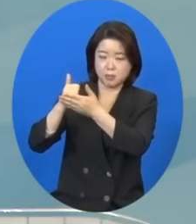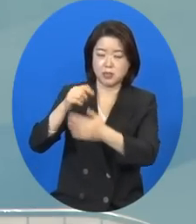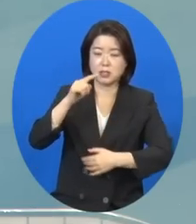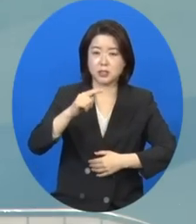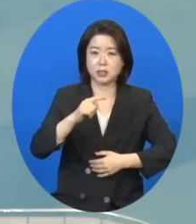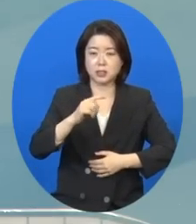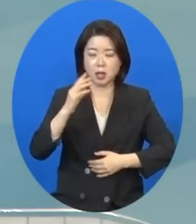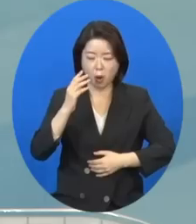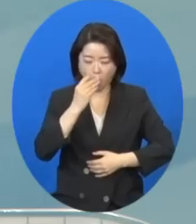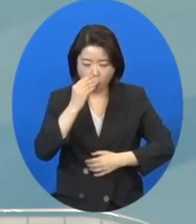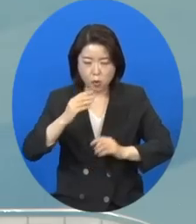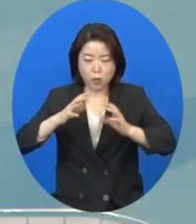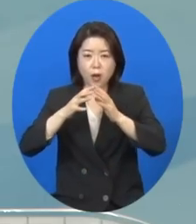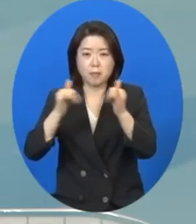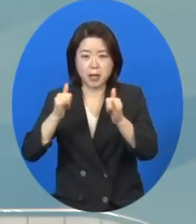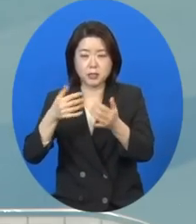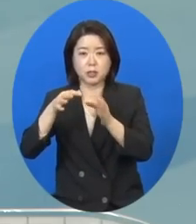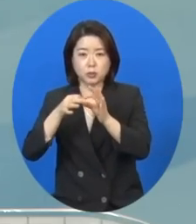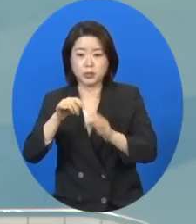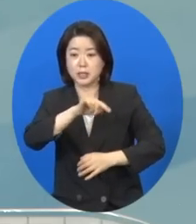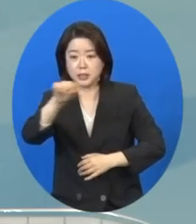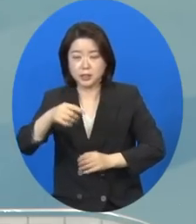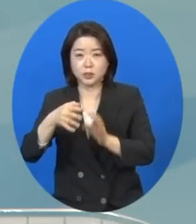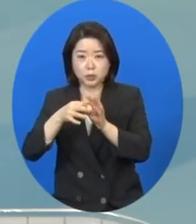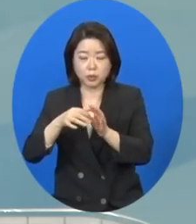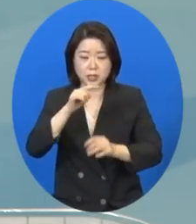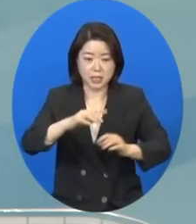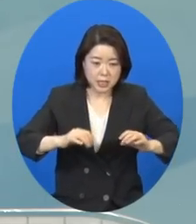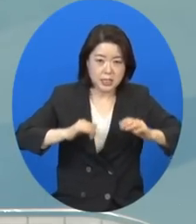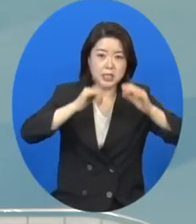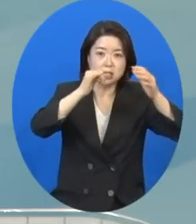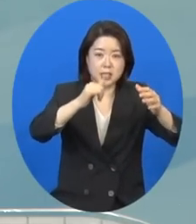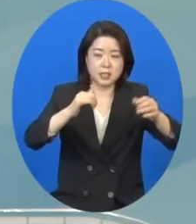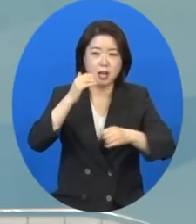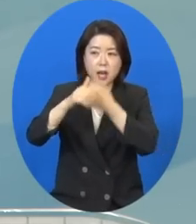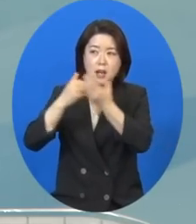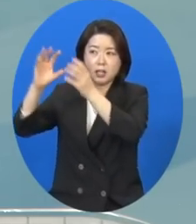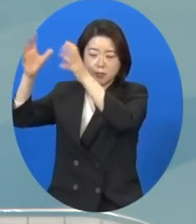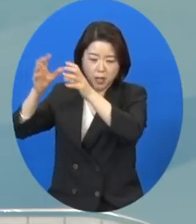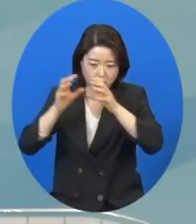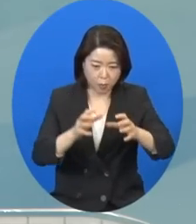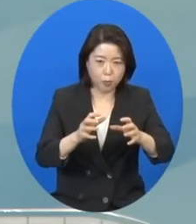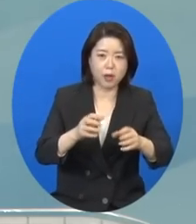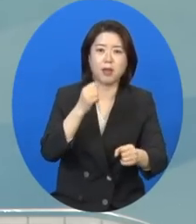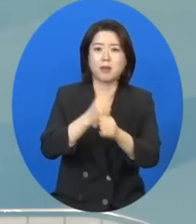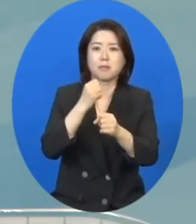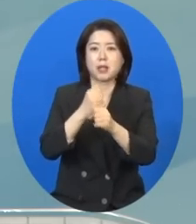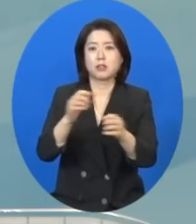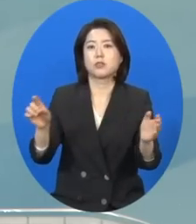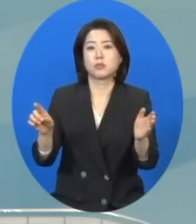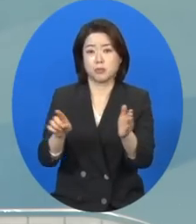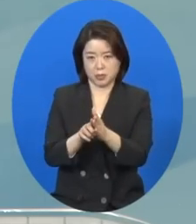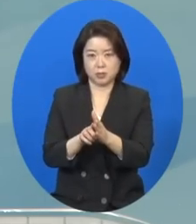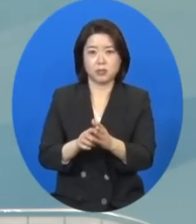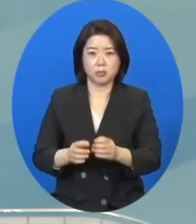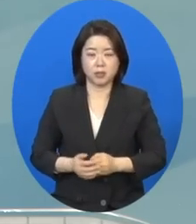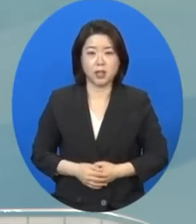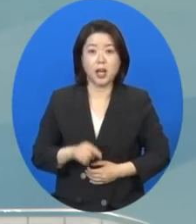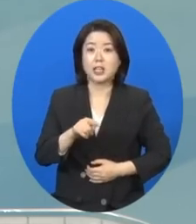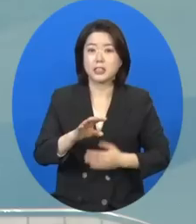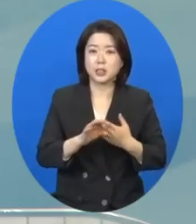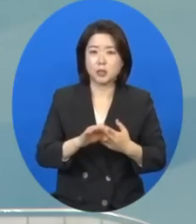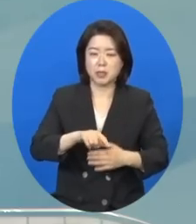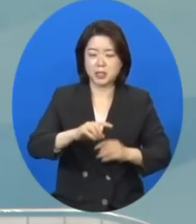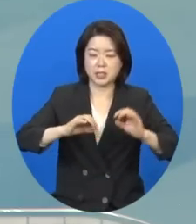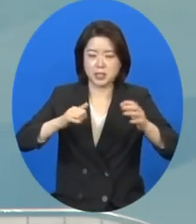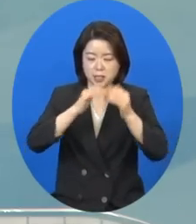신실한 백성들을 통해서 일하시고 그들을 통해서이 세상에 하나님의 나라가 오게 하는 줄로 믿습니다 그리하여이 세상의